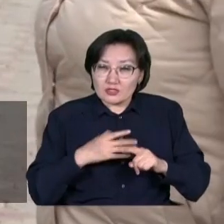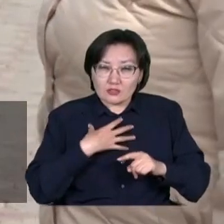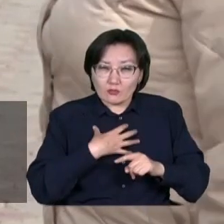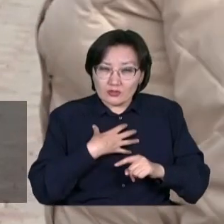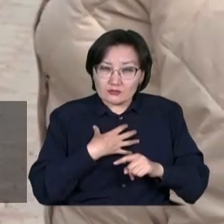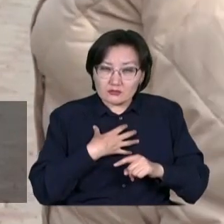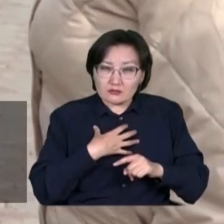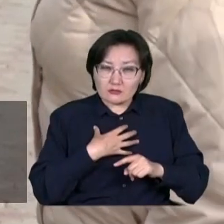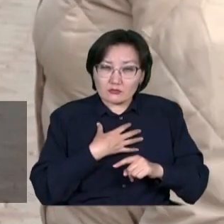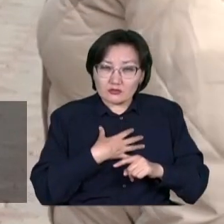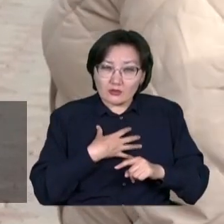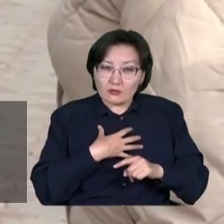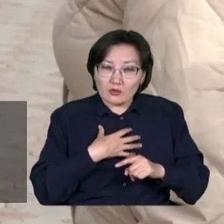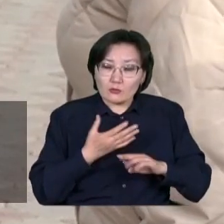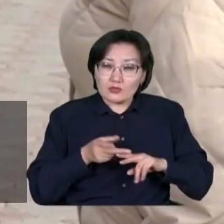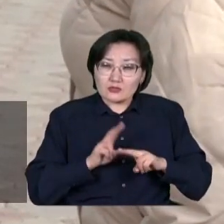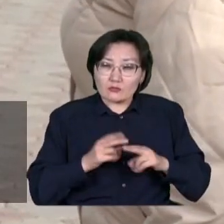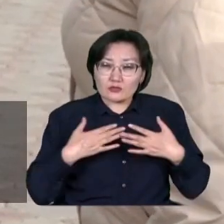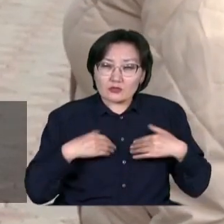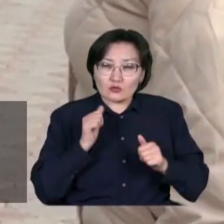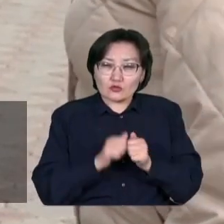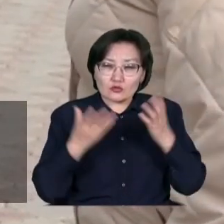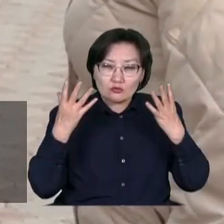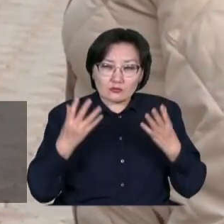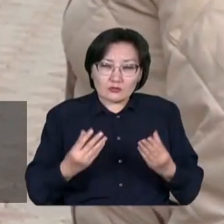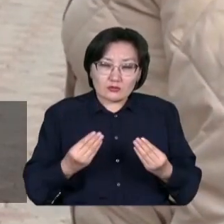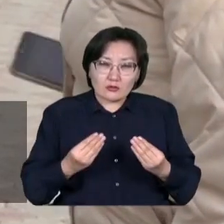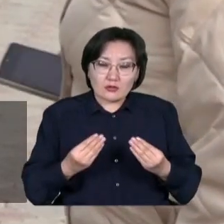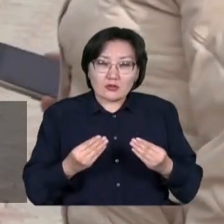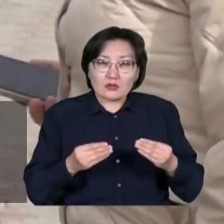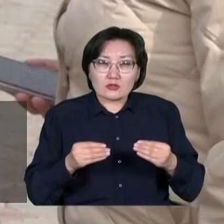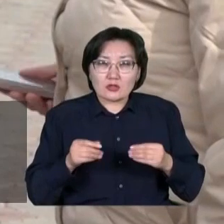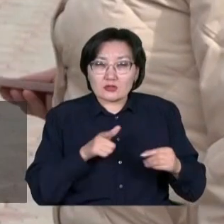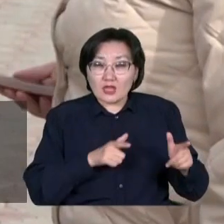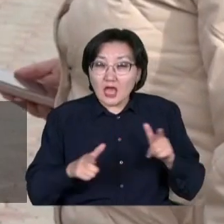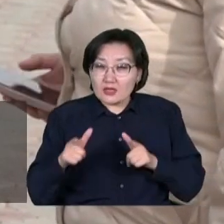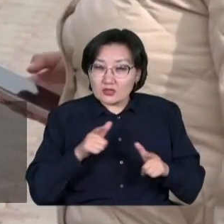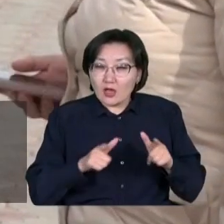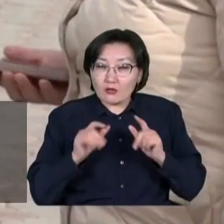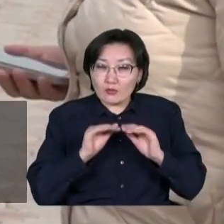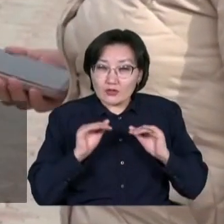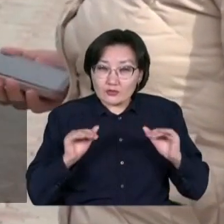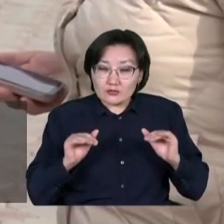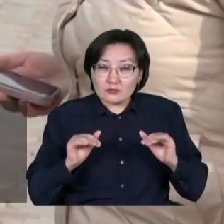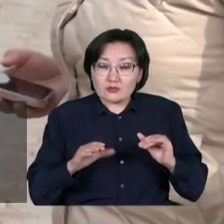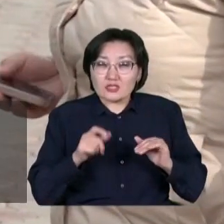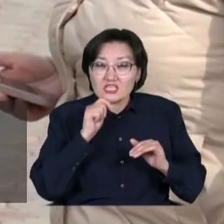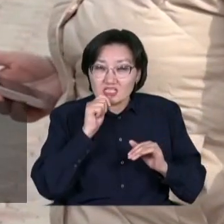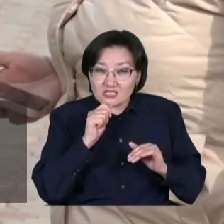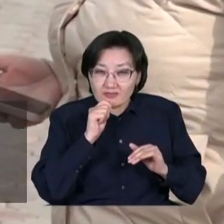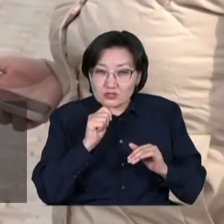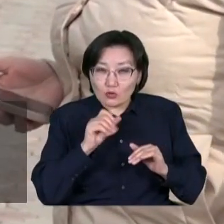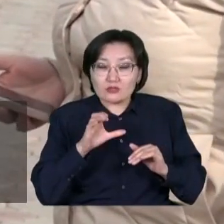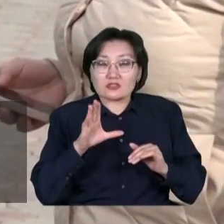алаңдатады. Себебі бізде күнделікті дайындық. Баламызға свисток дейді, ысқырық алып